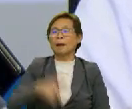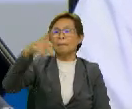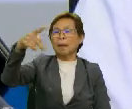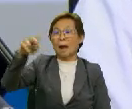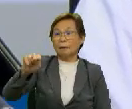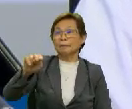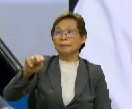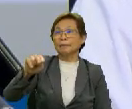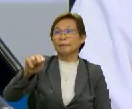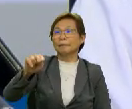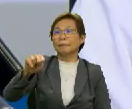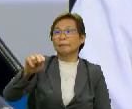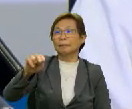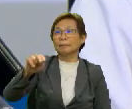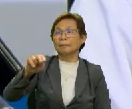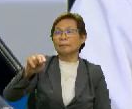Perikatan Nasional PN